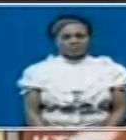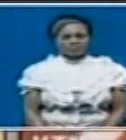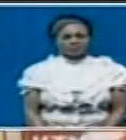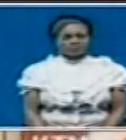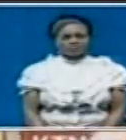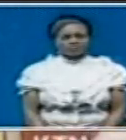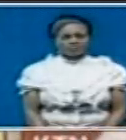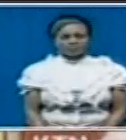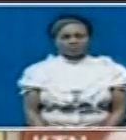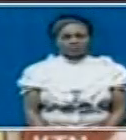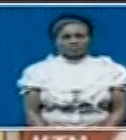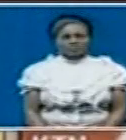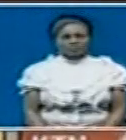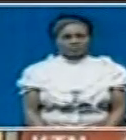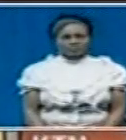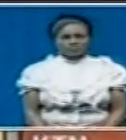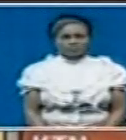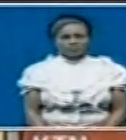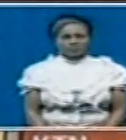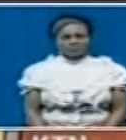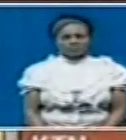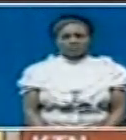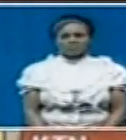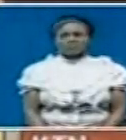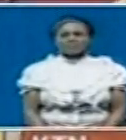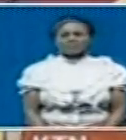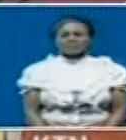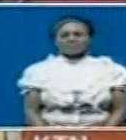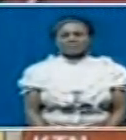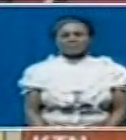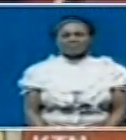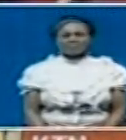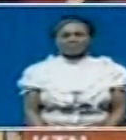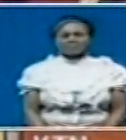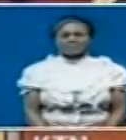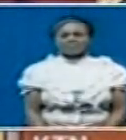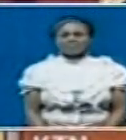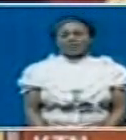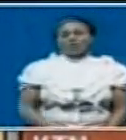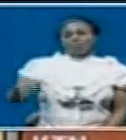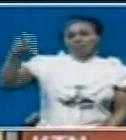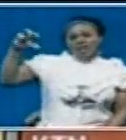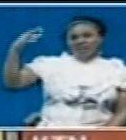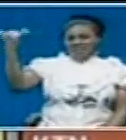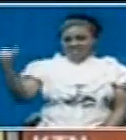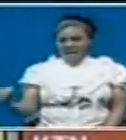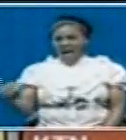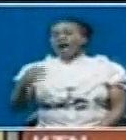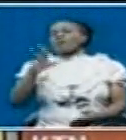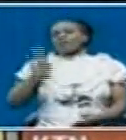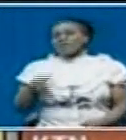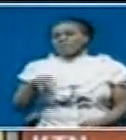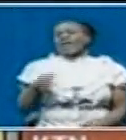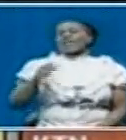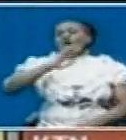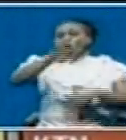Acha kukata. Ilikuwa imelea. Unataka bila kulia. Kulia tapingu hapo. wakubwa kwa wadogo, wake kwa waume, wote